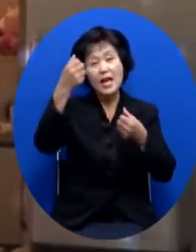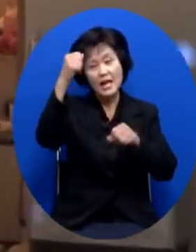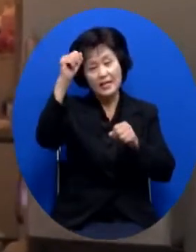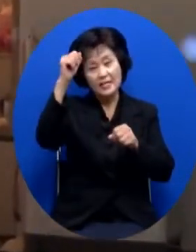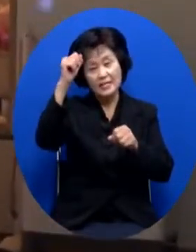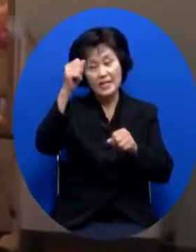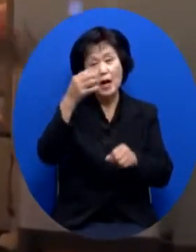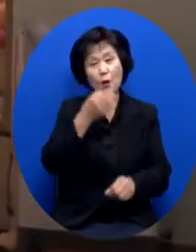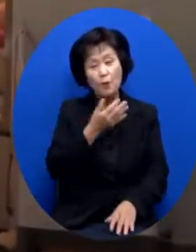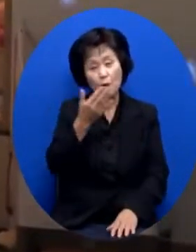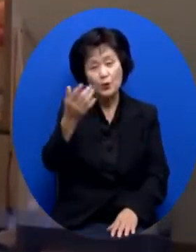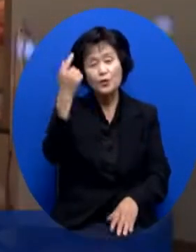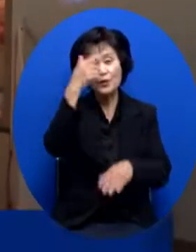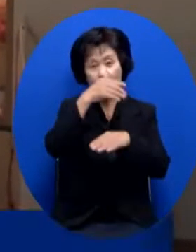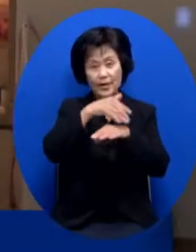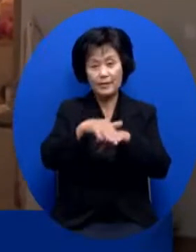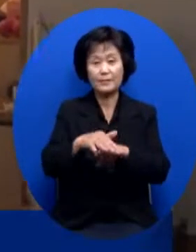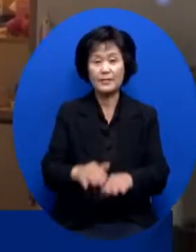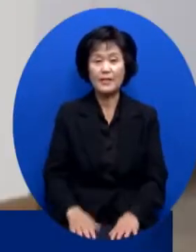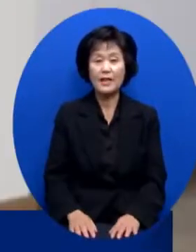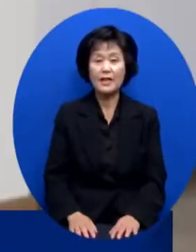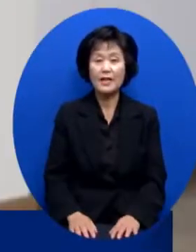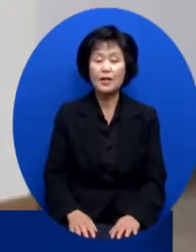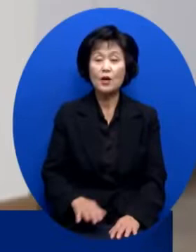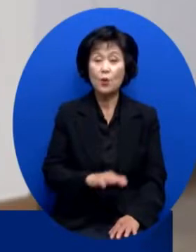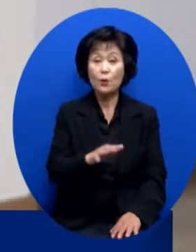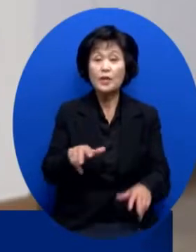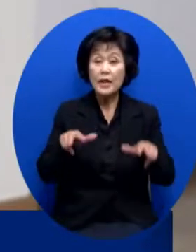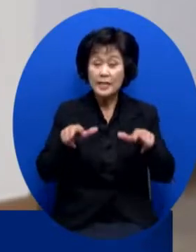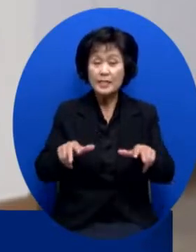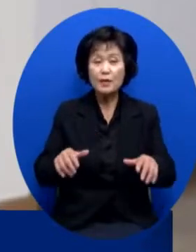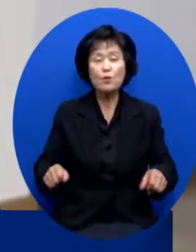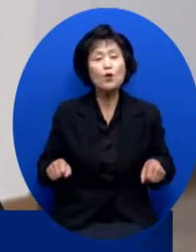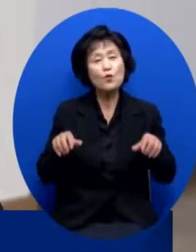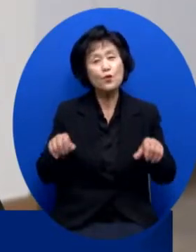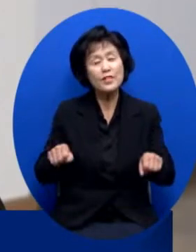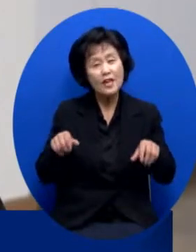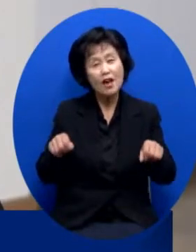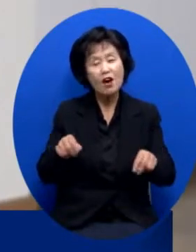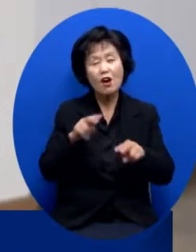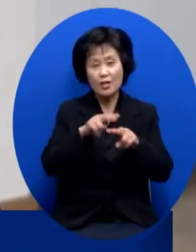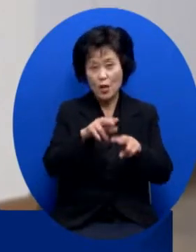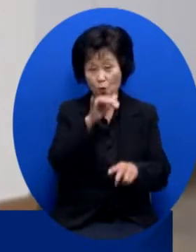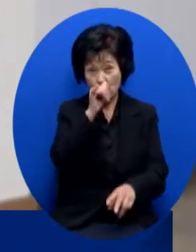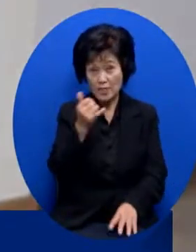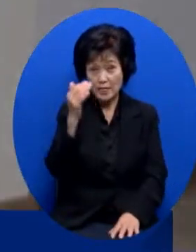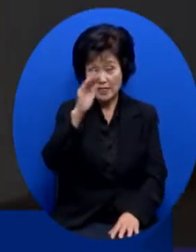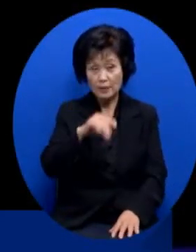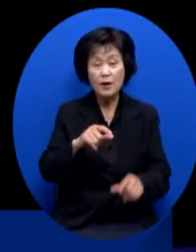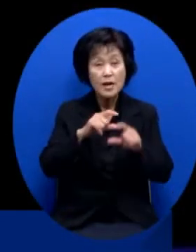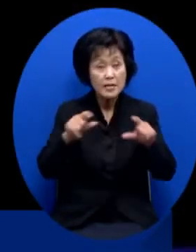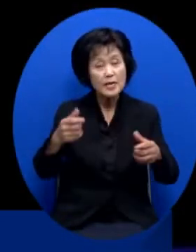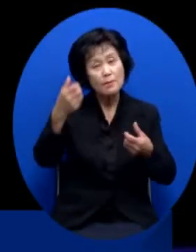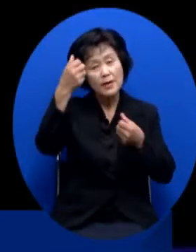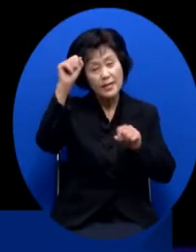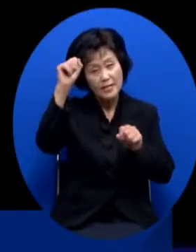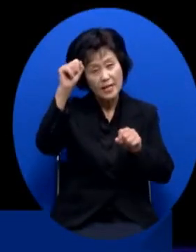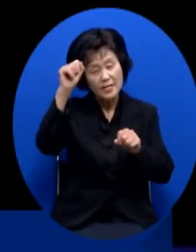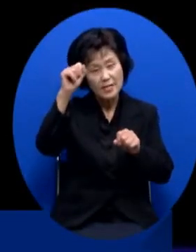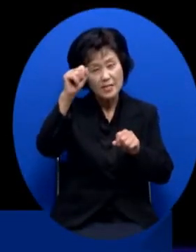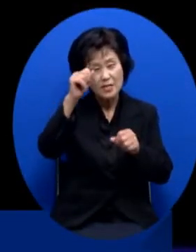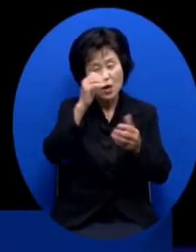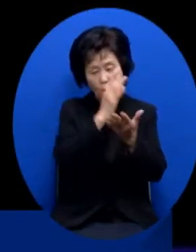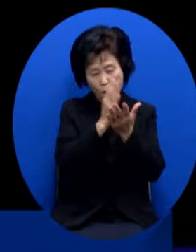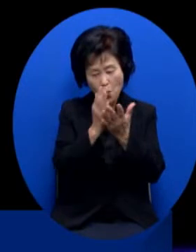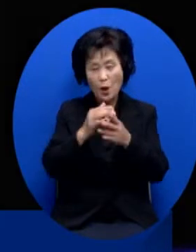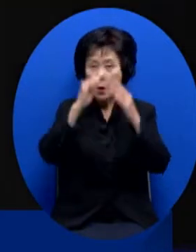예정입니다. 저희가 지금 뭐 비록 휠체어를 타고 있긴 하지만 어쨌든 그 일반 댄스포츠 종목을 다 소화할 수